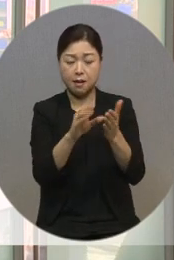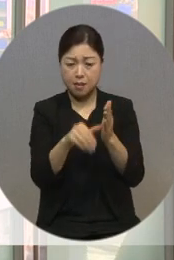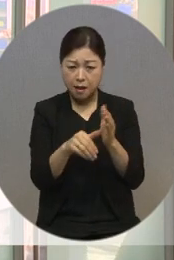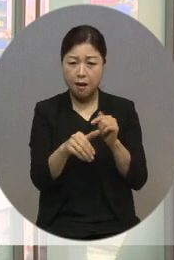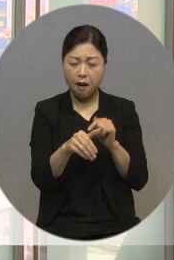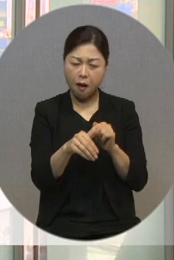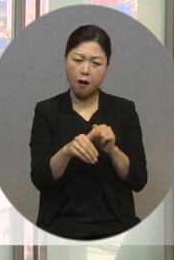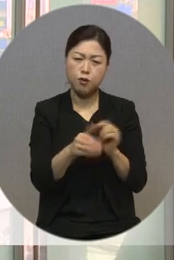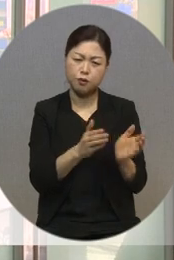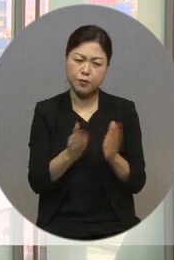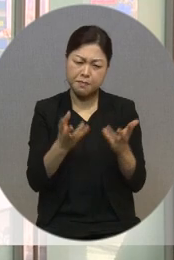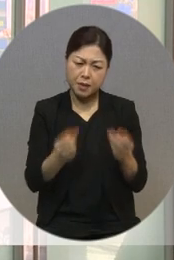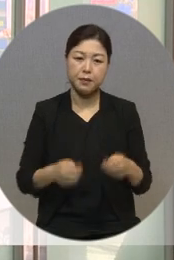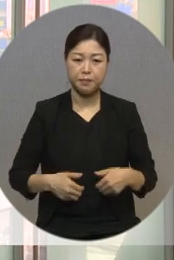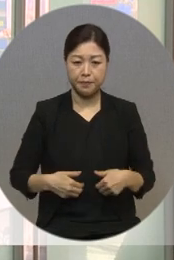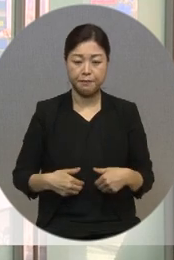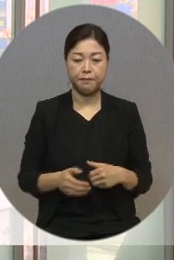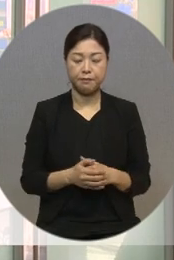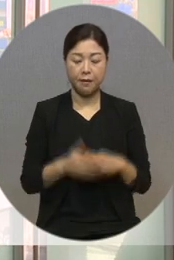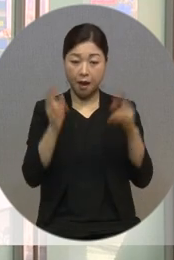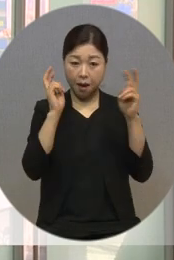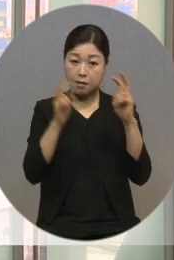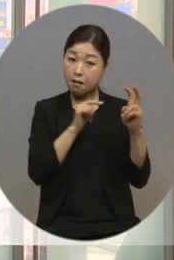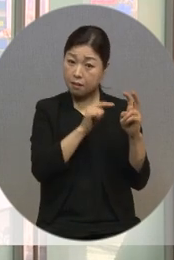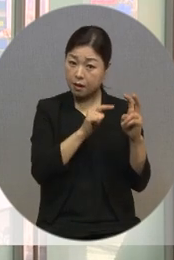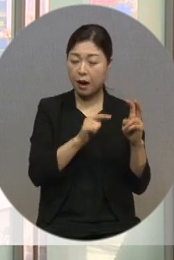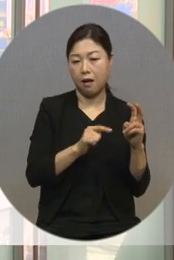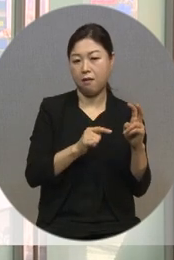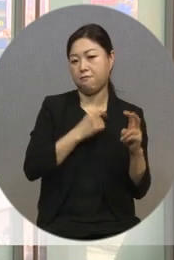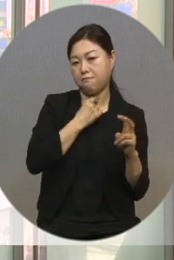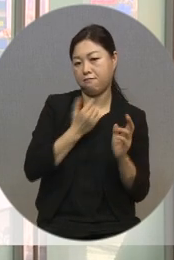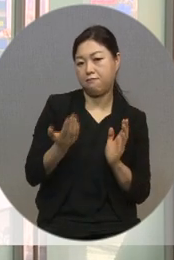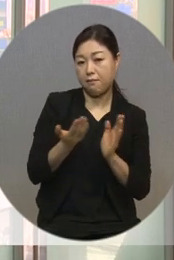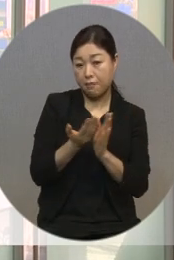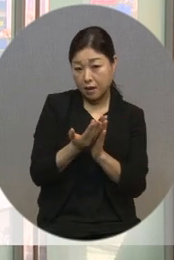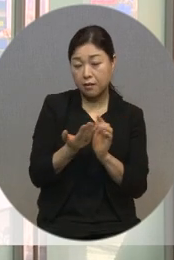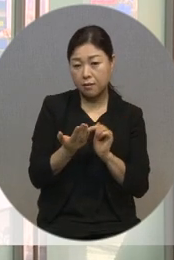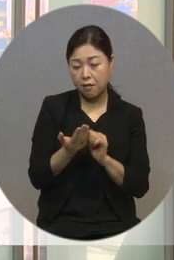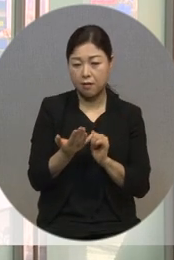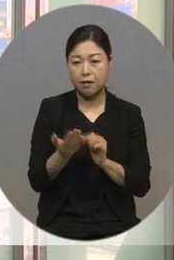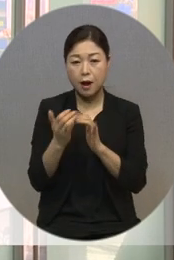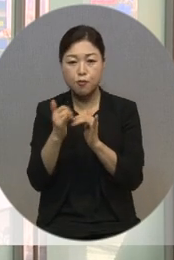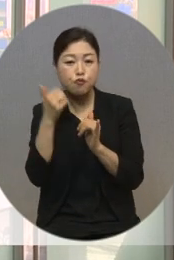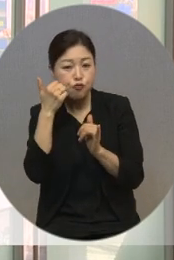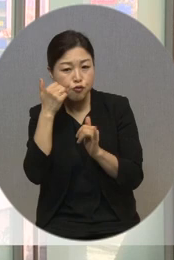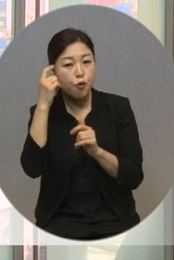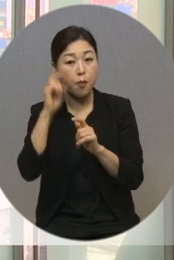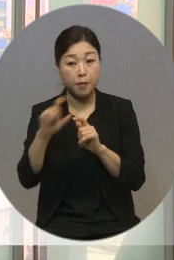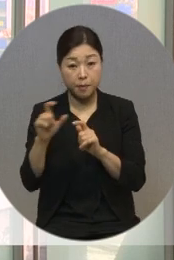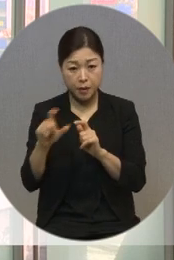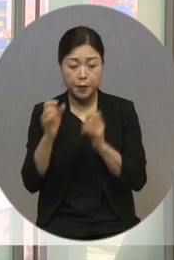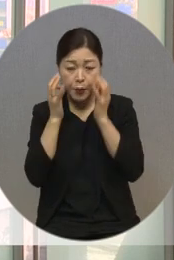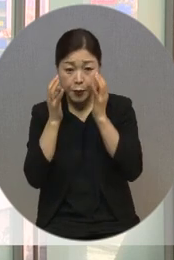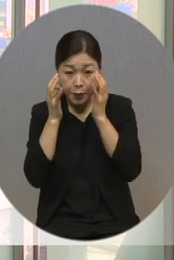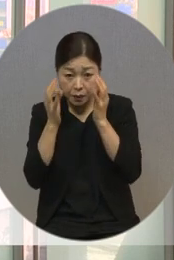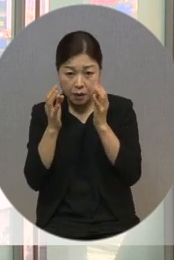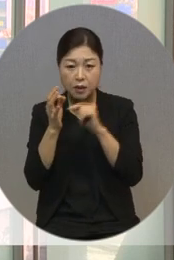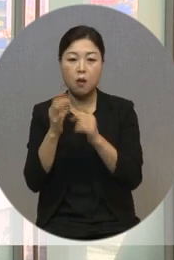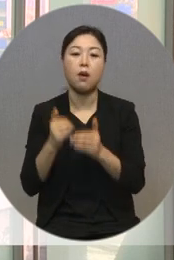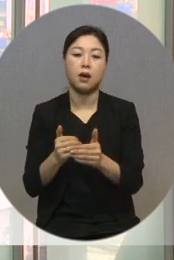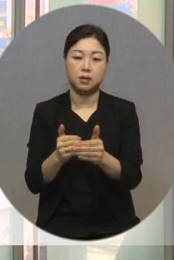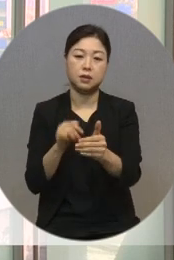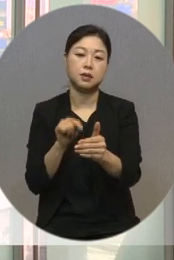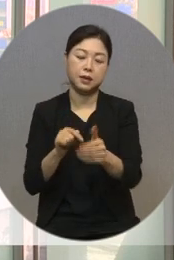필요한 건 사실입니다. 회사가 필요한 인재가 어떤 인재인지 고민하고 노력해야 되는